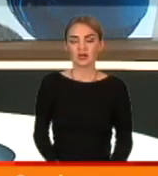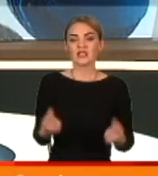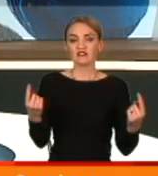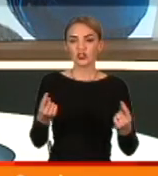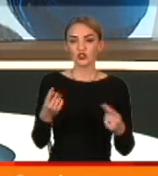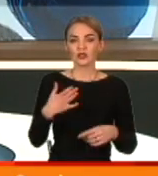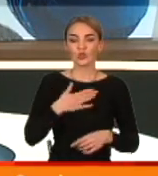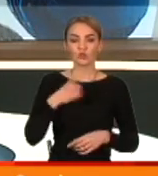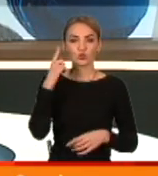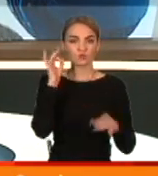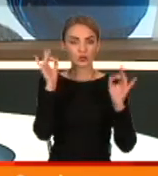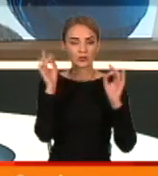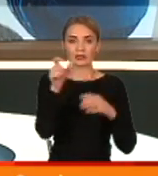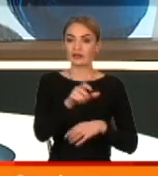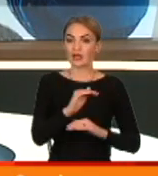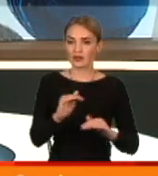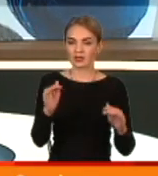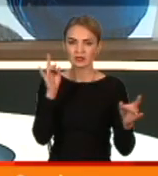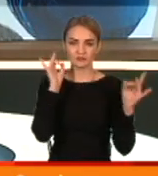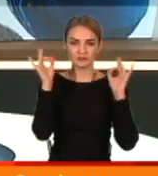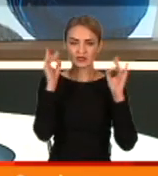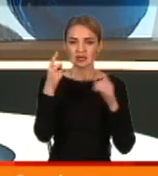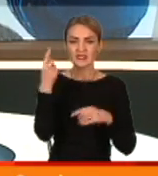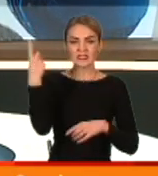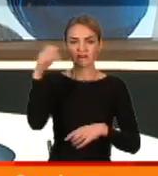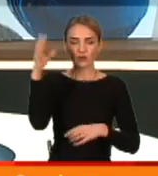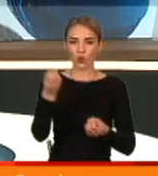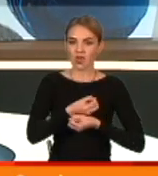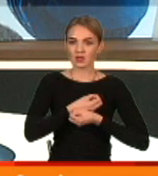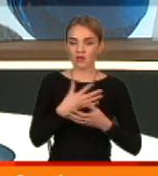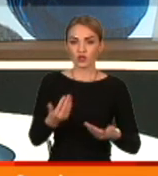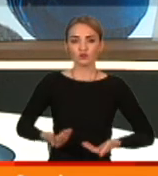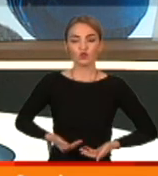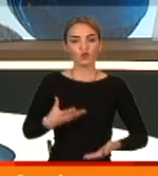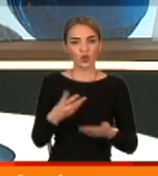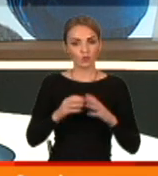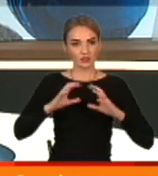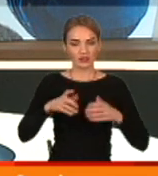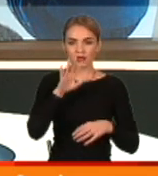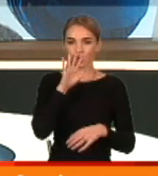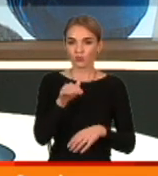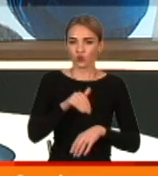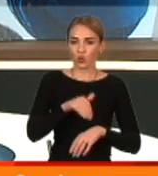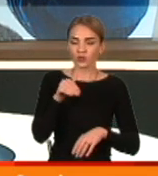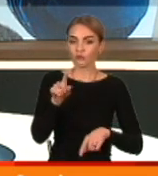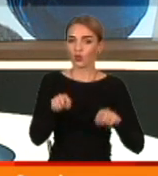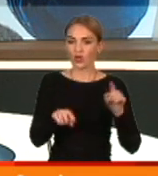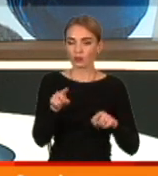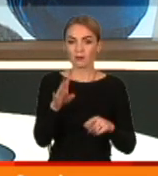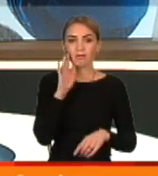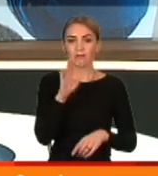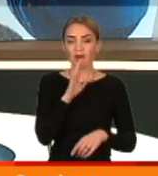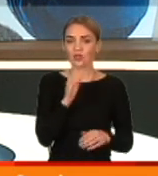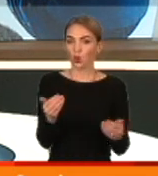Звичні нашому вухові звуки для них загучні, світло заяскраве. Вони живуть у своєму світі, не люблять дотиків, а подекуди навіть